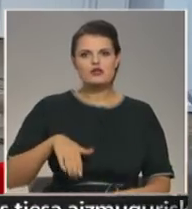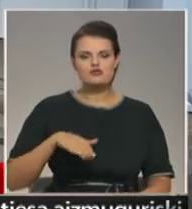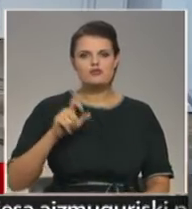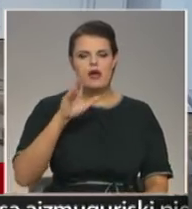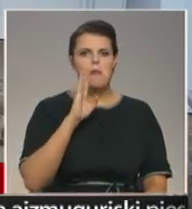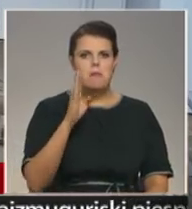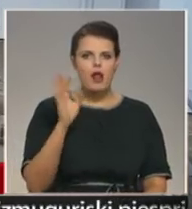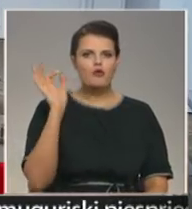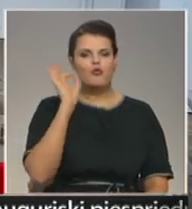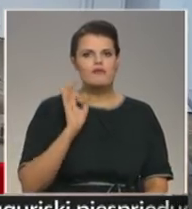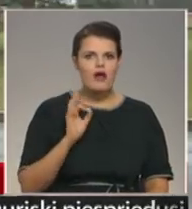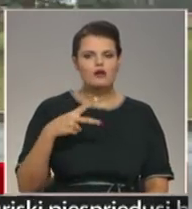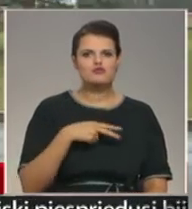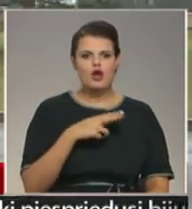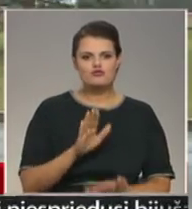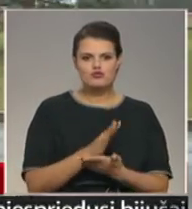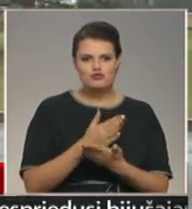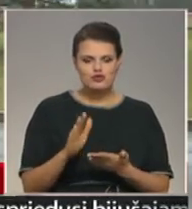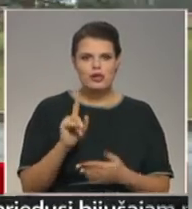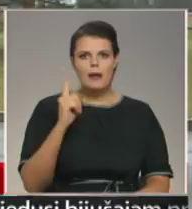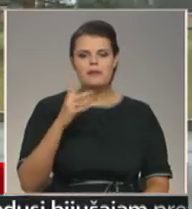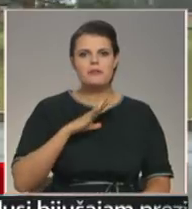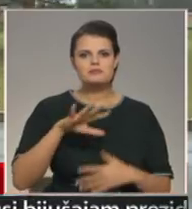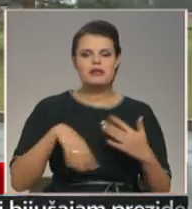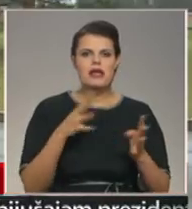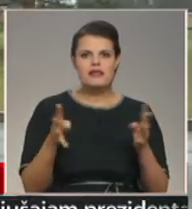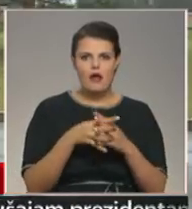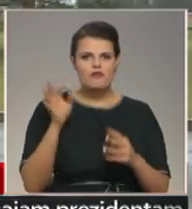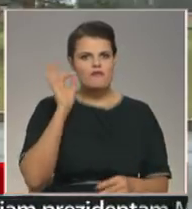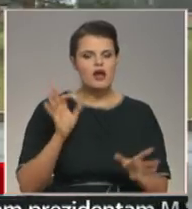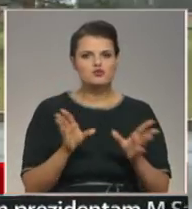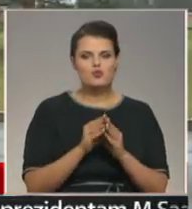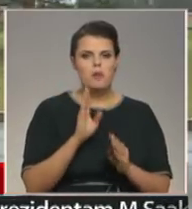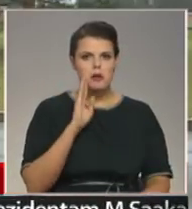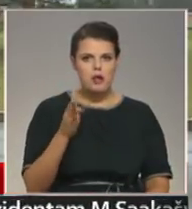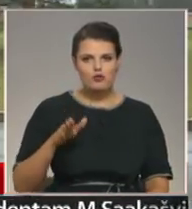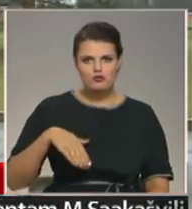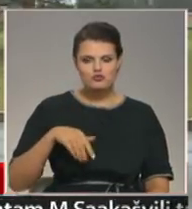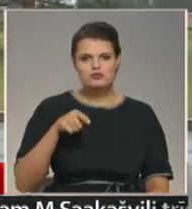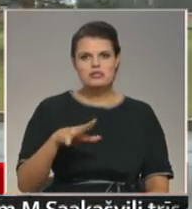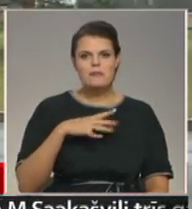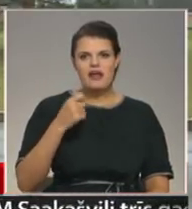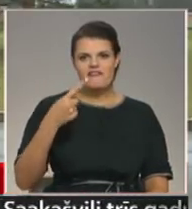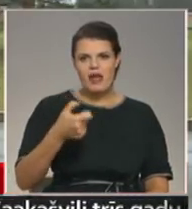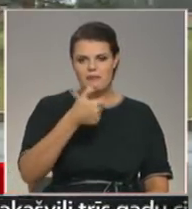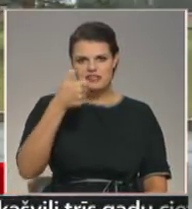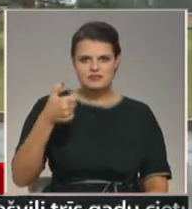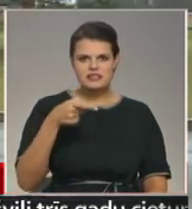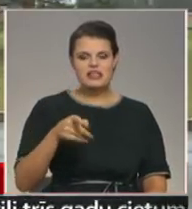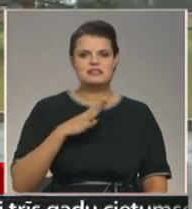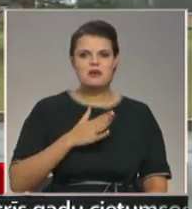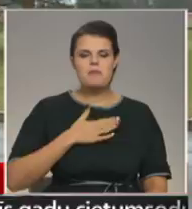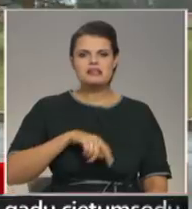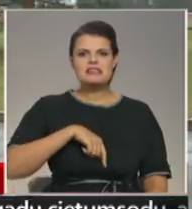beļģi un vācu aitu škirnes. Pirmais bija jauktenis vācu ar beļģu. Tam bija 11 gadi, tas bija